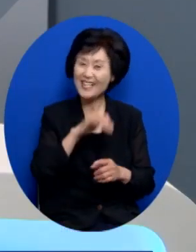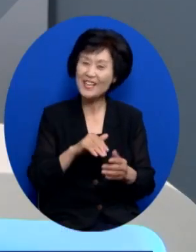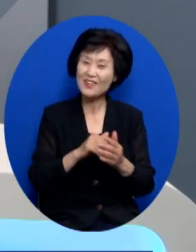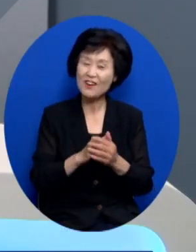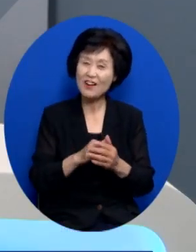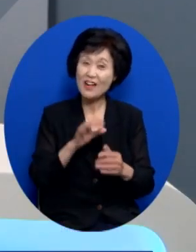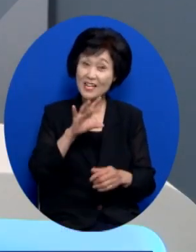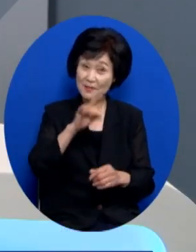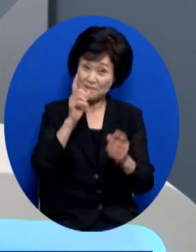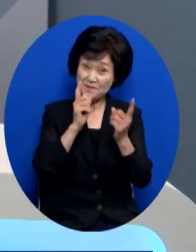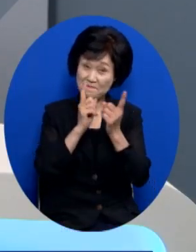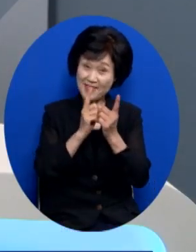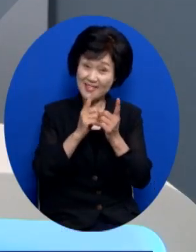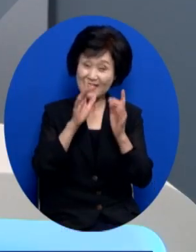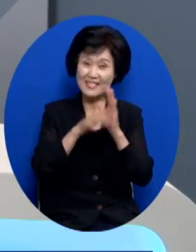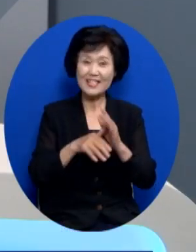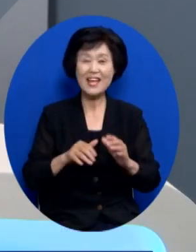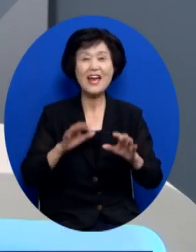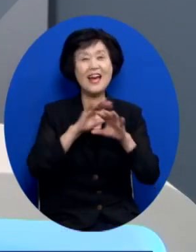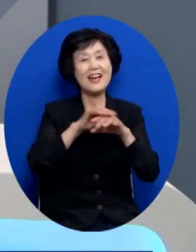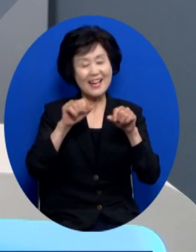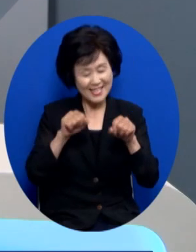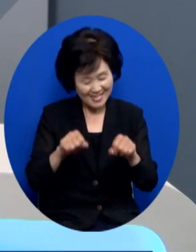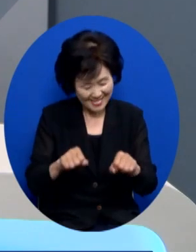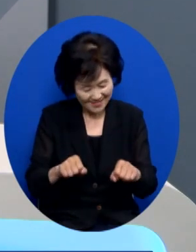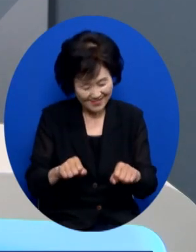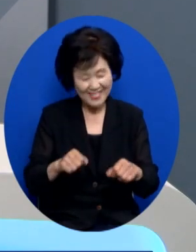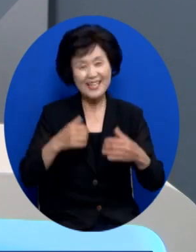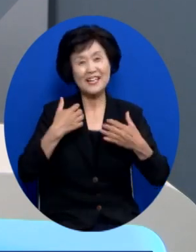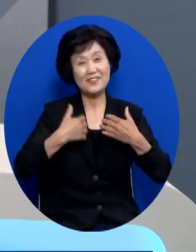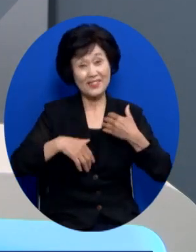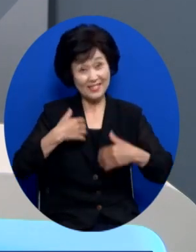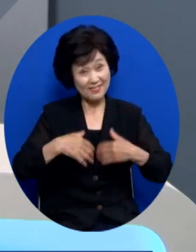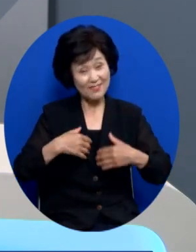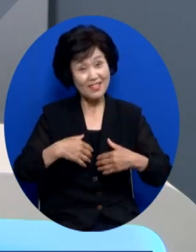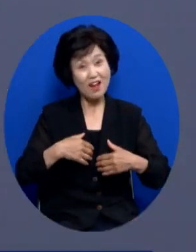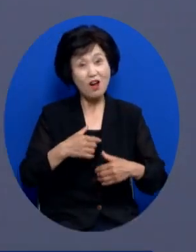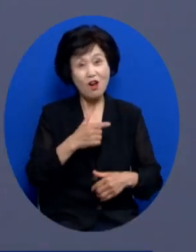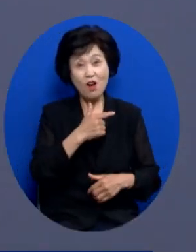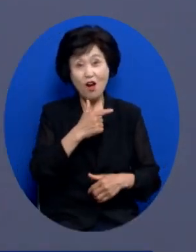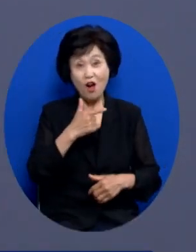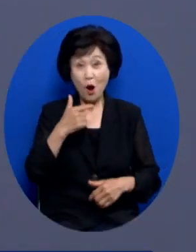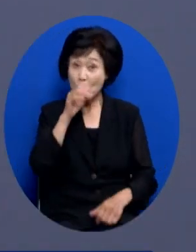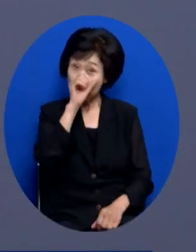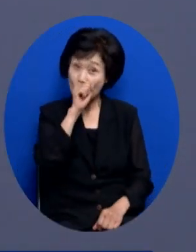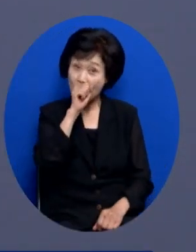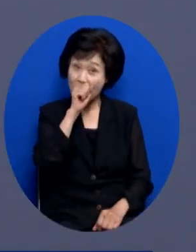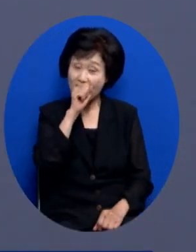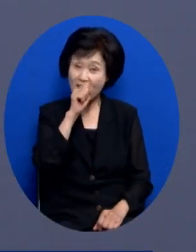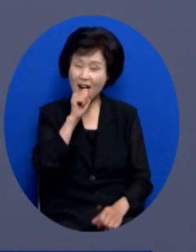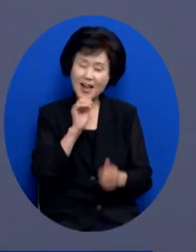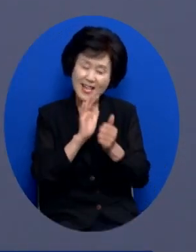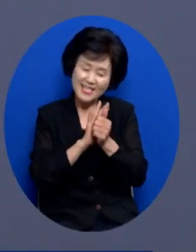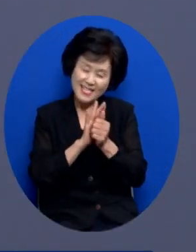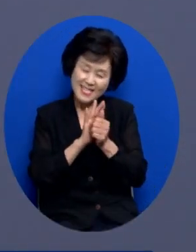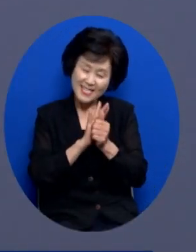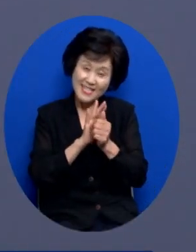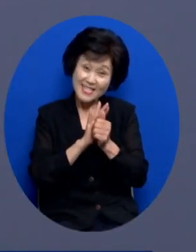만남에 안녕하십니까, 반갑습니다. 얼마나 좋아 보여, 친절해